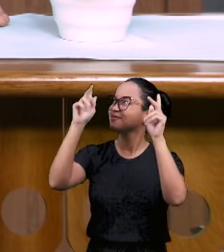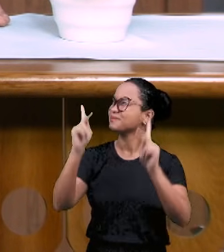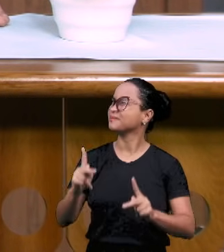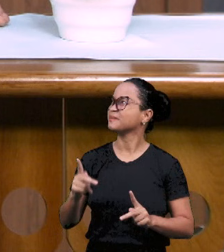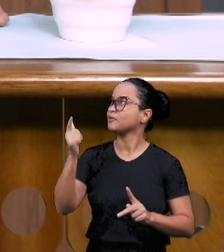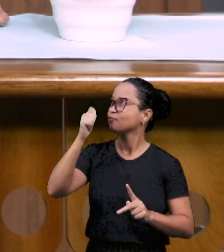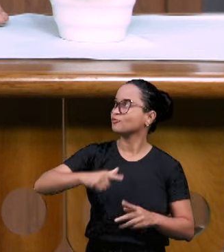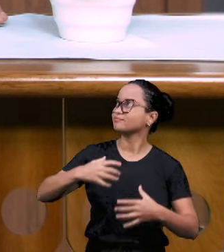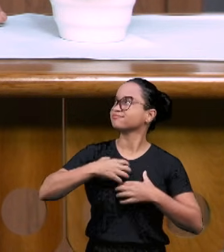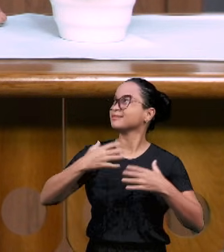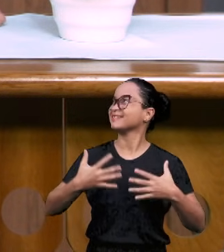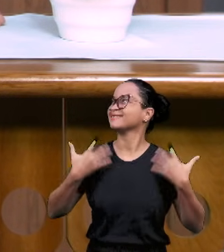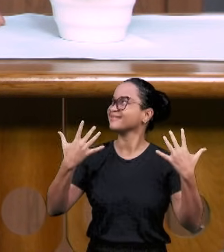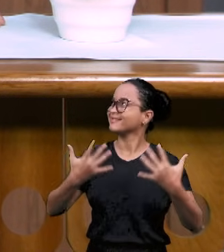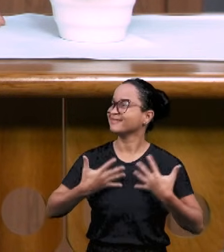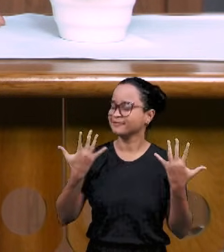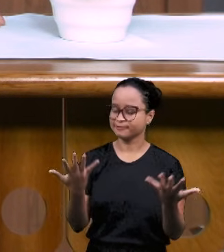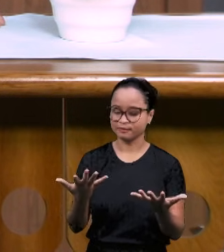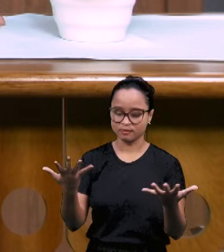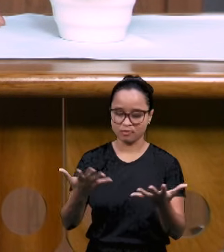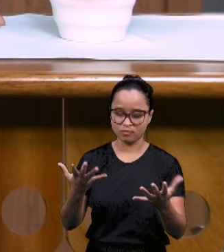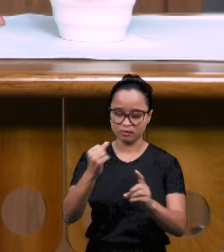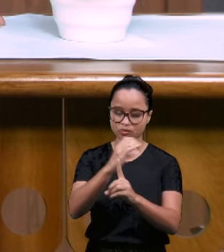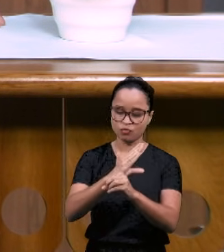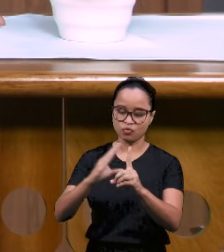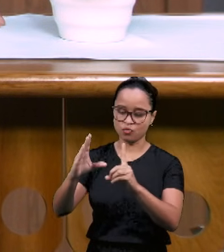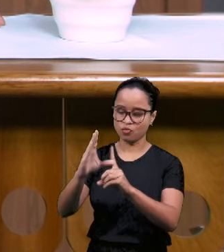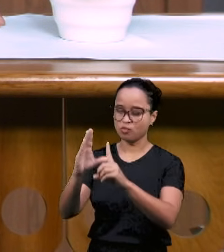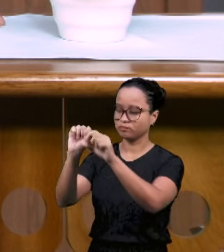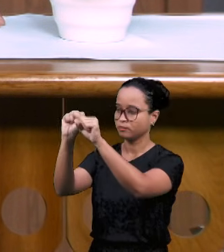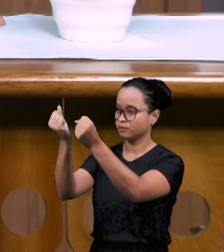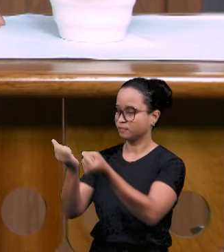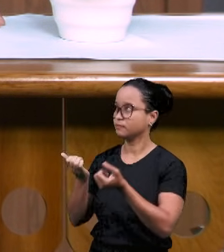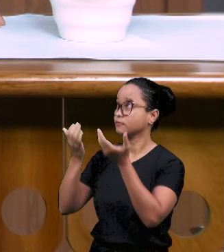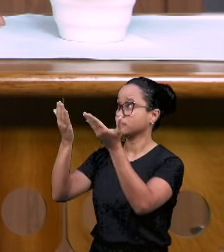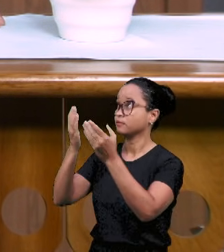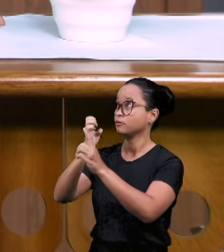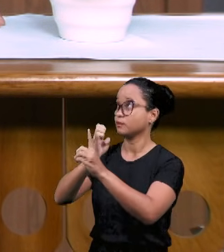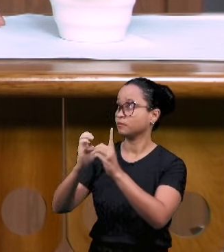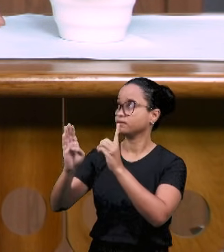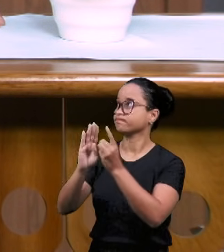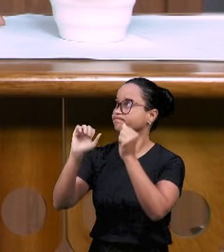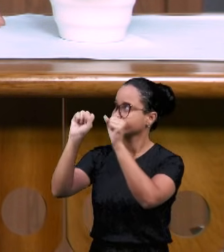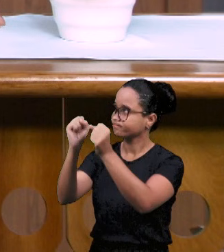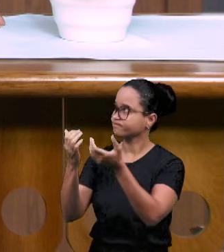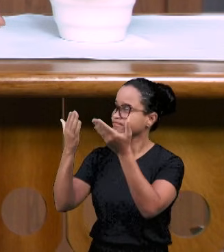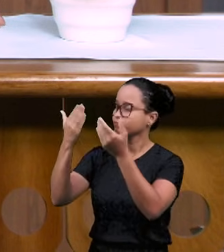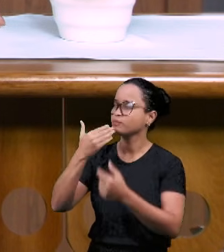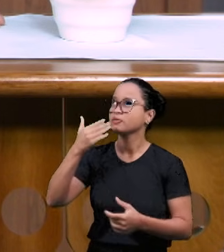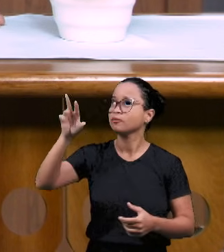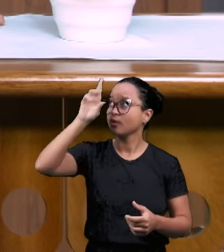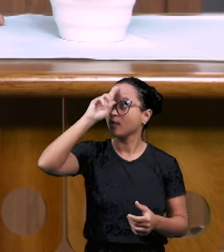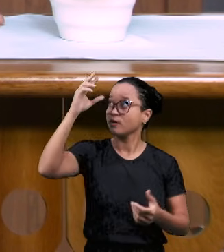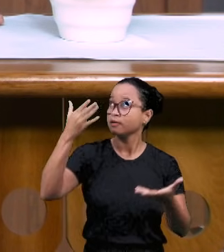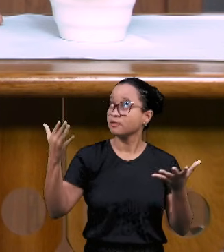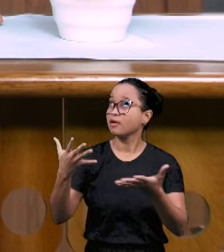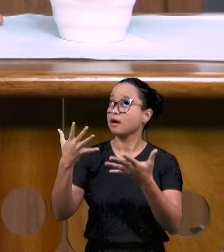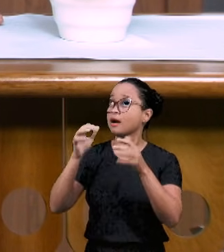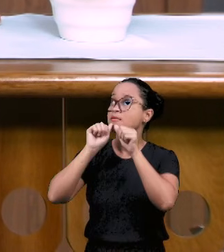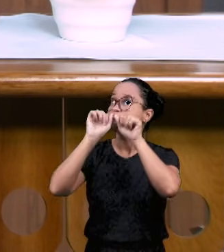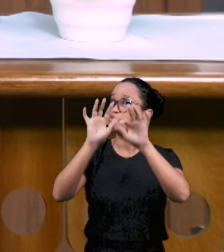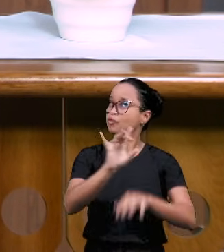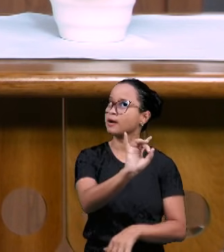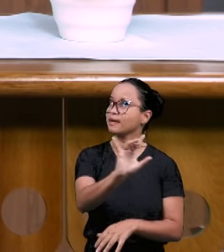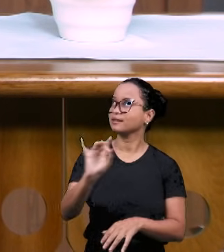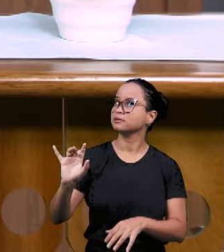apporte la paix et le renouvellement. Sur l'autel, nous mettons le culte de ce matin, l'école publique dominicale. Nous demandons, Seigneur, que tu puisses bénir chacun de